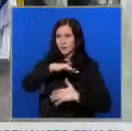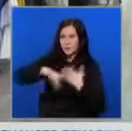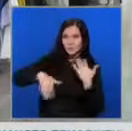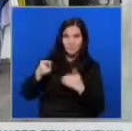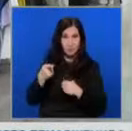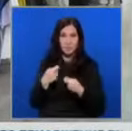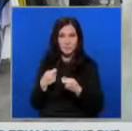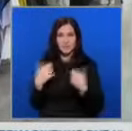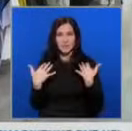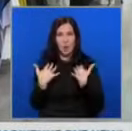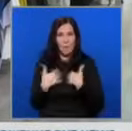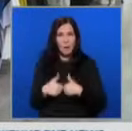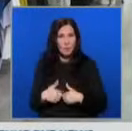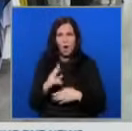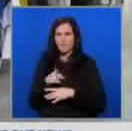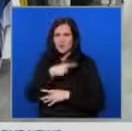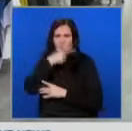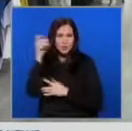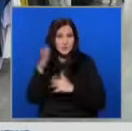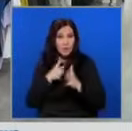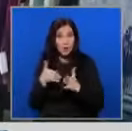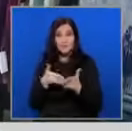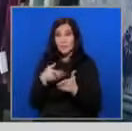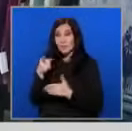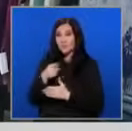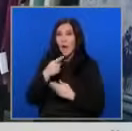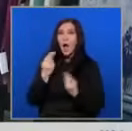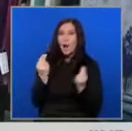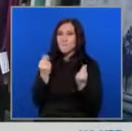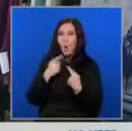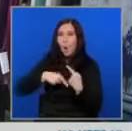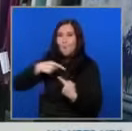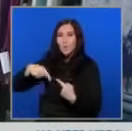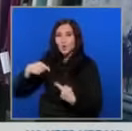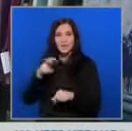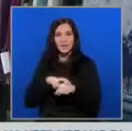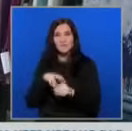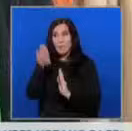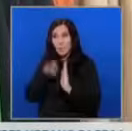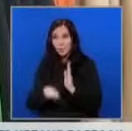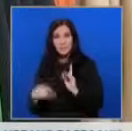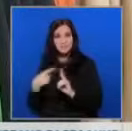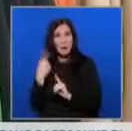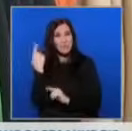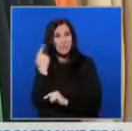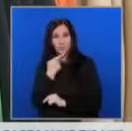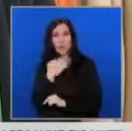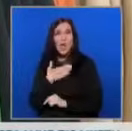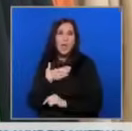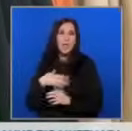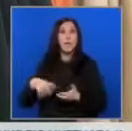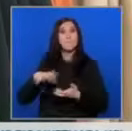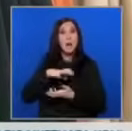този магазин за облекло влизат стотици хора. Въпреки това оборотът през декември е по-нисък спрямо миналата година. Има